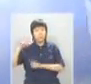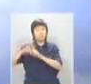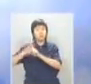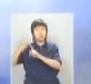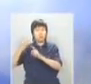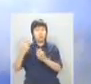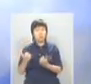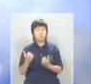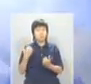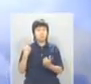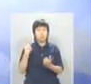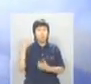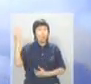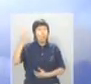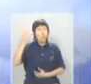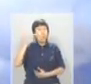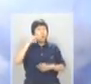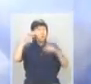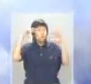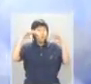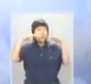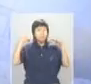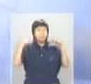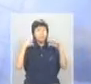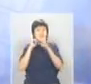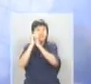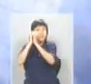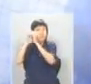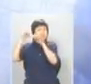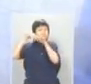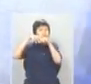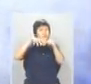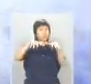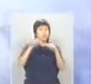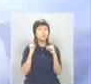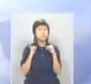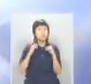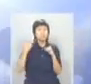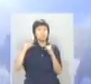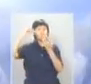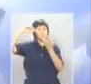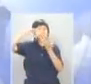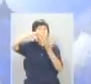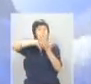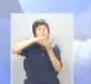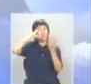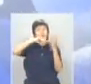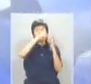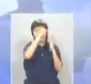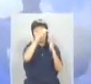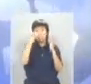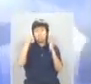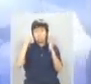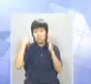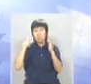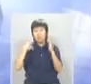องแลลมกระโคแรงซึกัมีสาเหตรมาจากม อากาศเย็ จากประเทศจีนที่แผนลมาปกคลุมถึบริเวณประเทศไยตอนบนค่ะในขณะที่ครư้นกแส